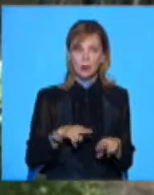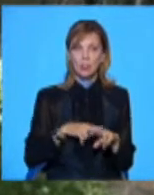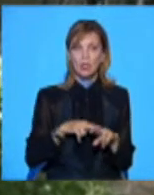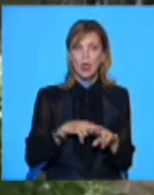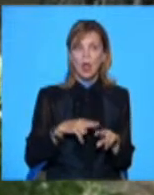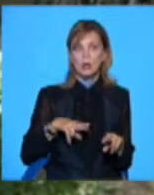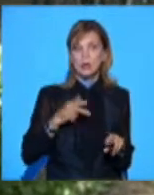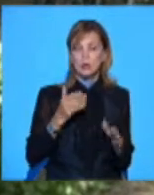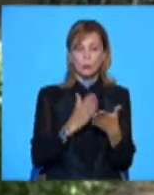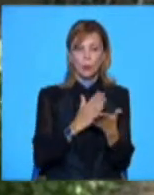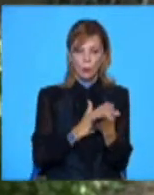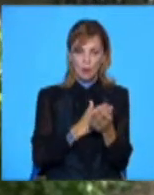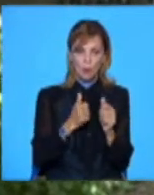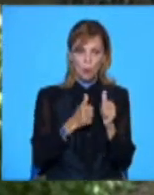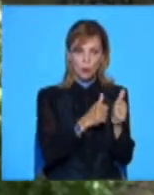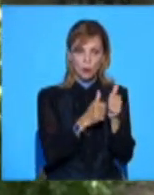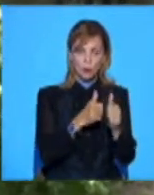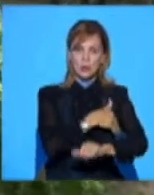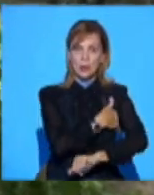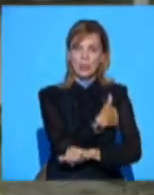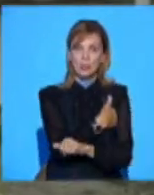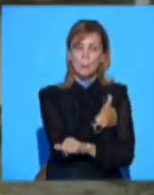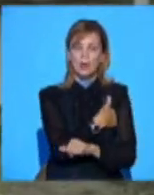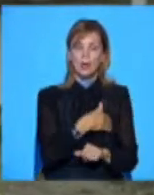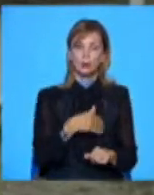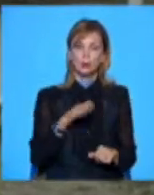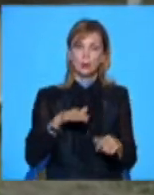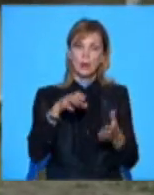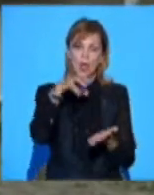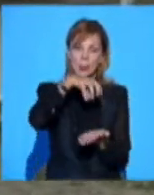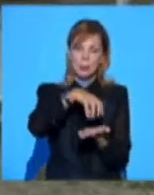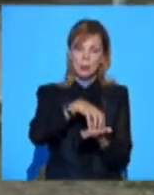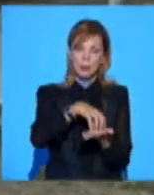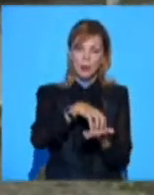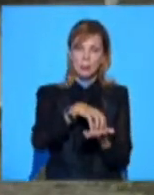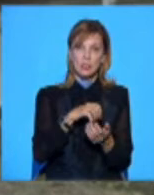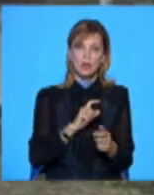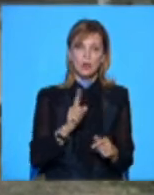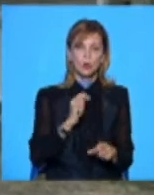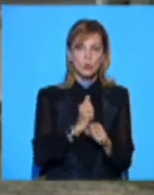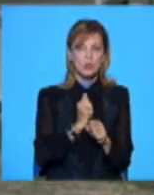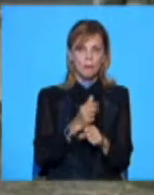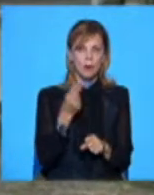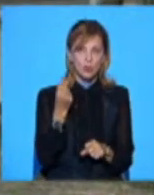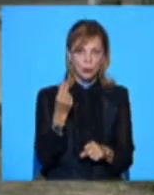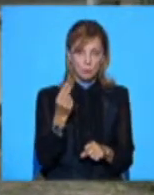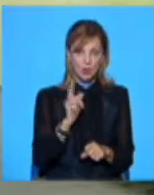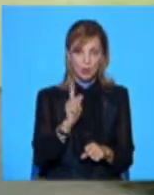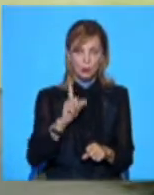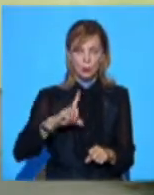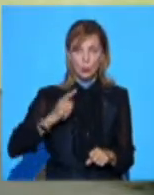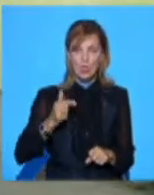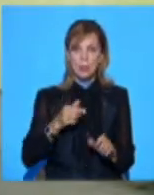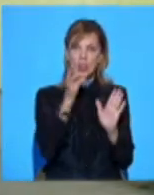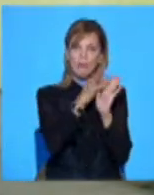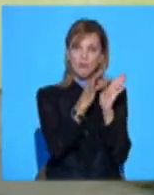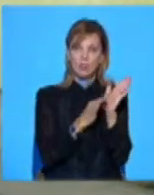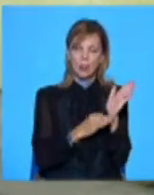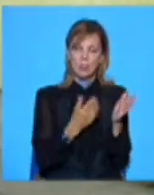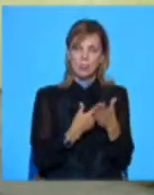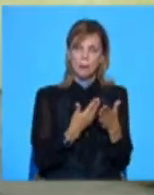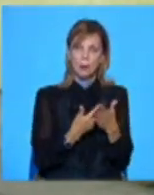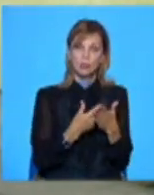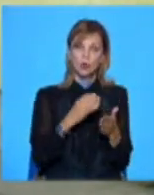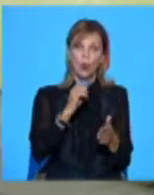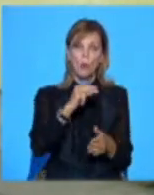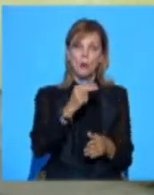materiilor prime. Monitorizarea temperaturii în spațiile cu regim termic nu se face corespunzător, nu există evidențe pentru